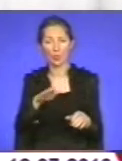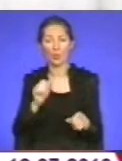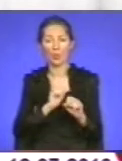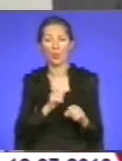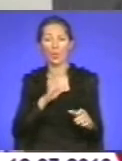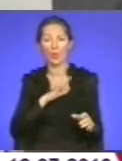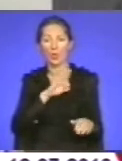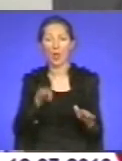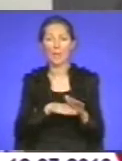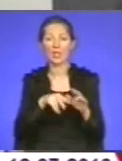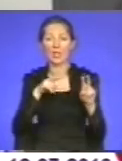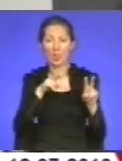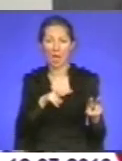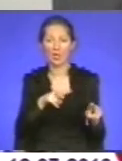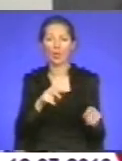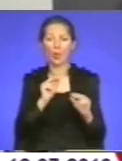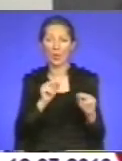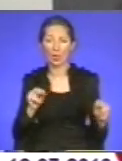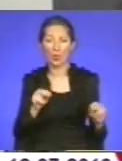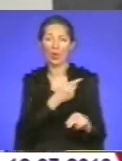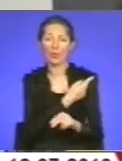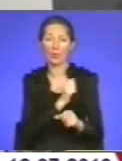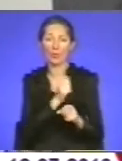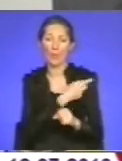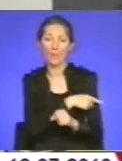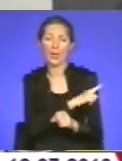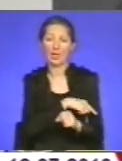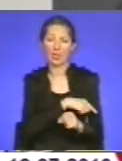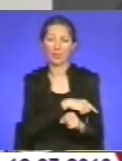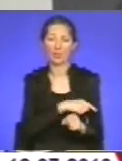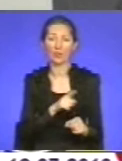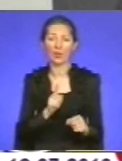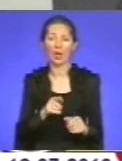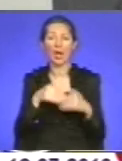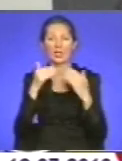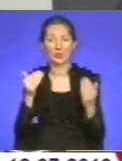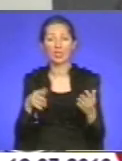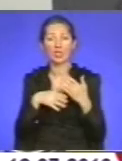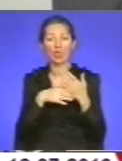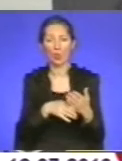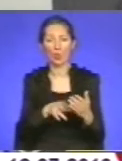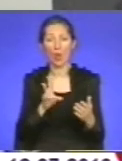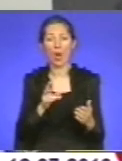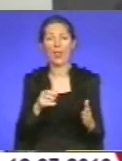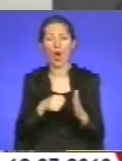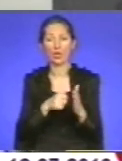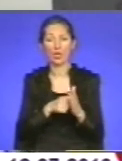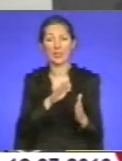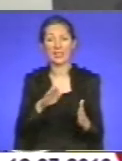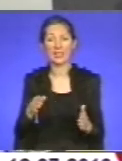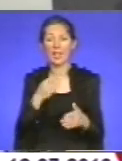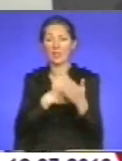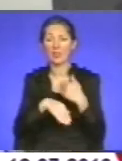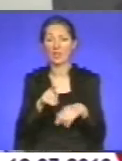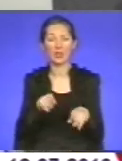медиків. В рамках соціальних ініціатив президента і збільшилася допомога на утримання дітей-інвалідів, але проте це